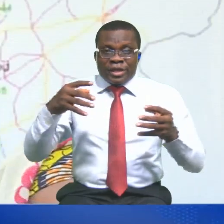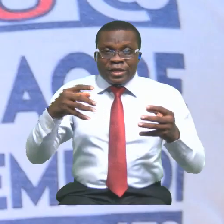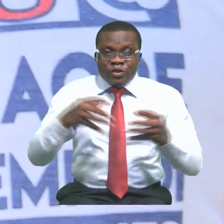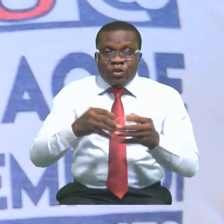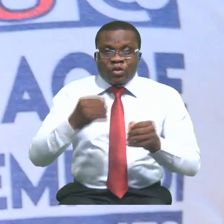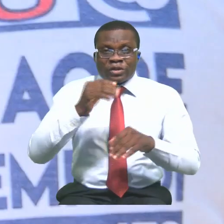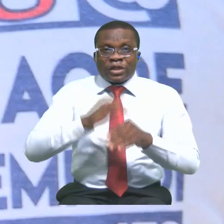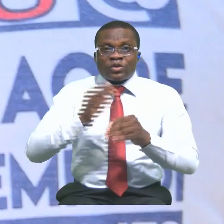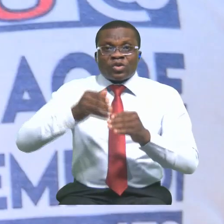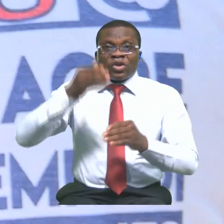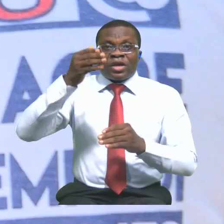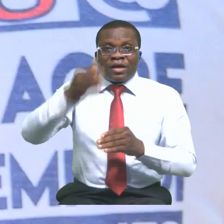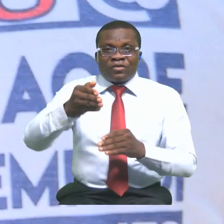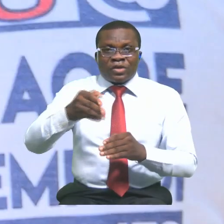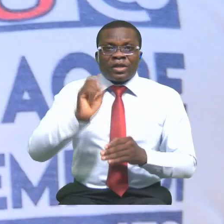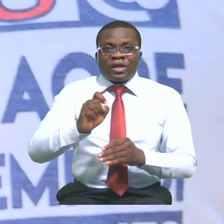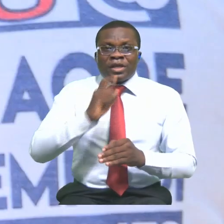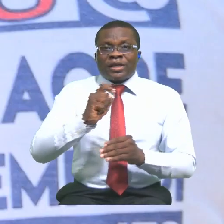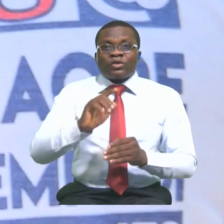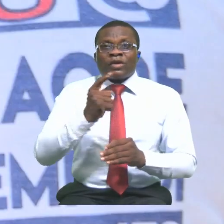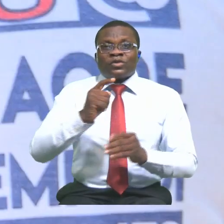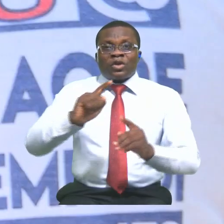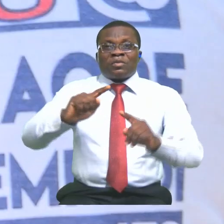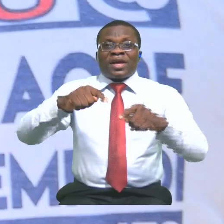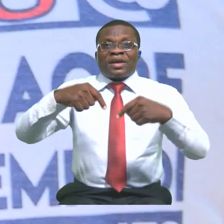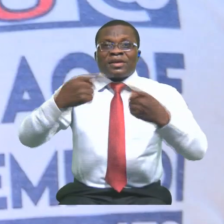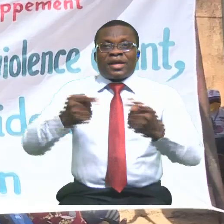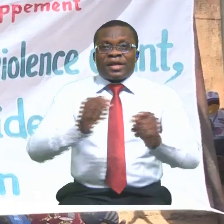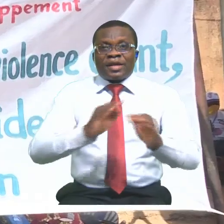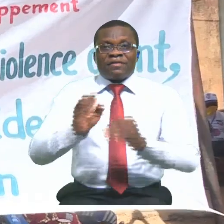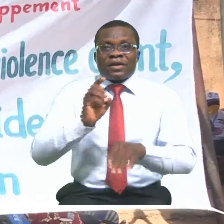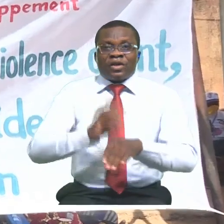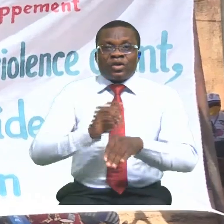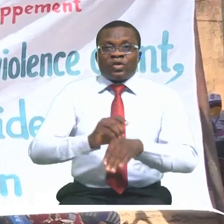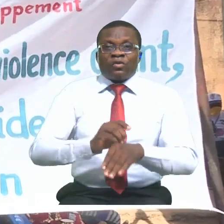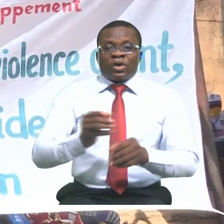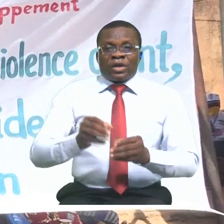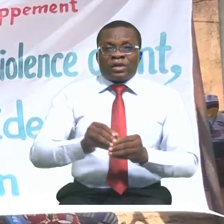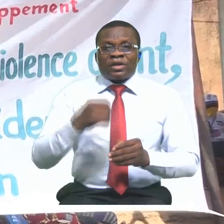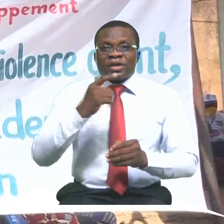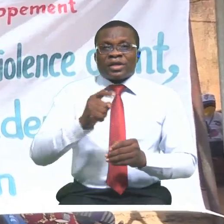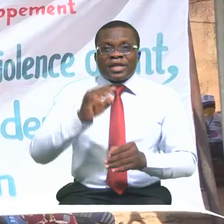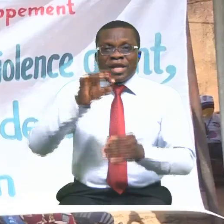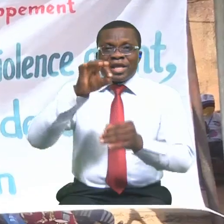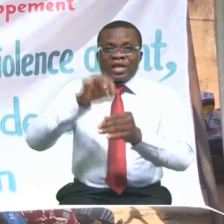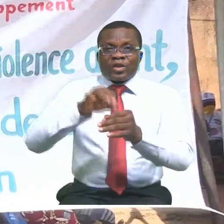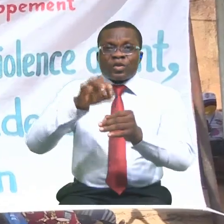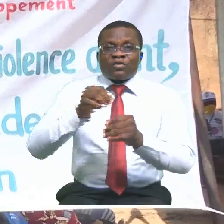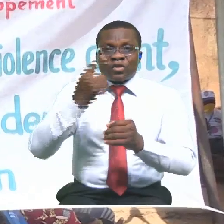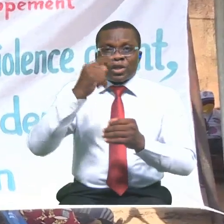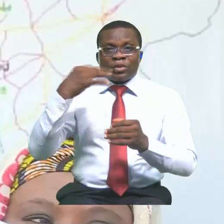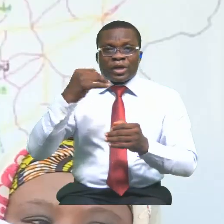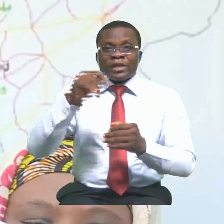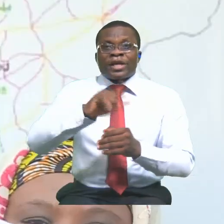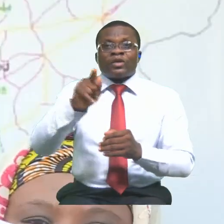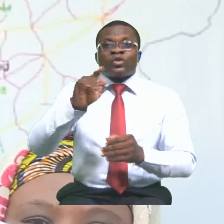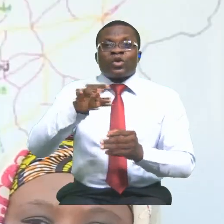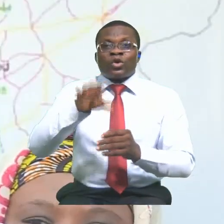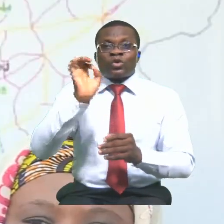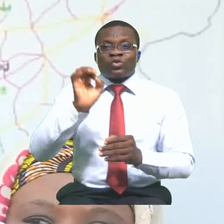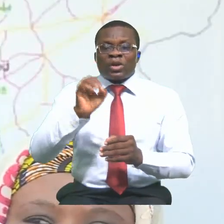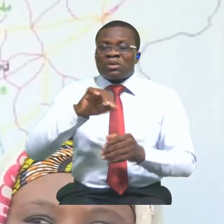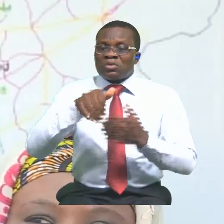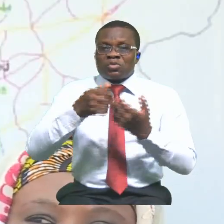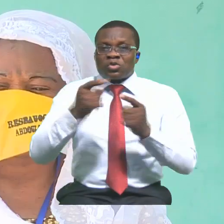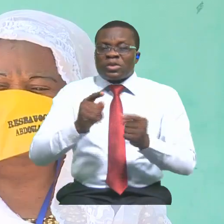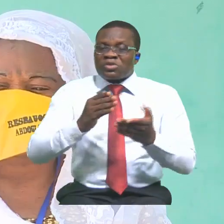leur avenir. Ils doivent sûrement aller faire leur devoir citoyen, qui est de voter au candidat de leur choix. Tout se passera bien par la